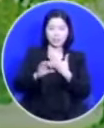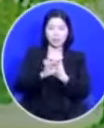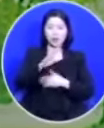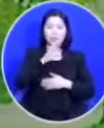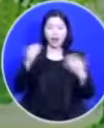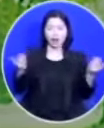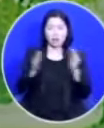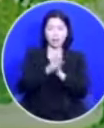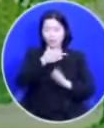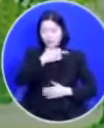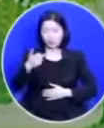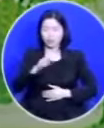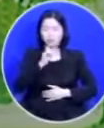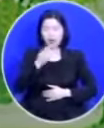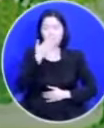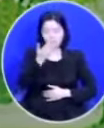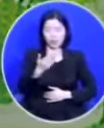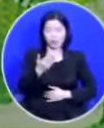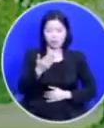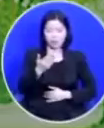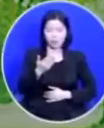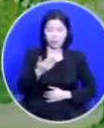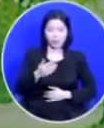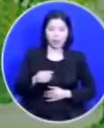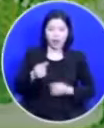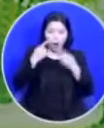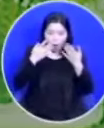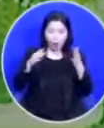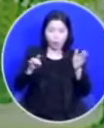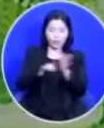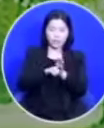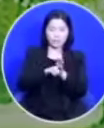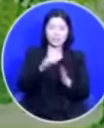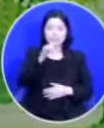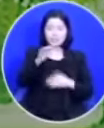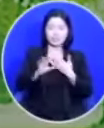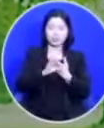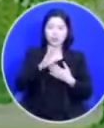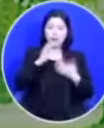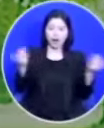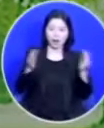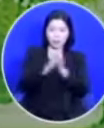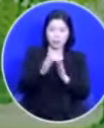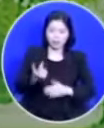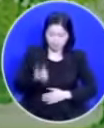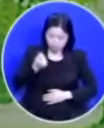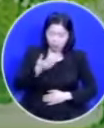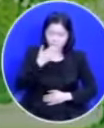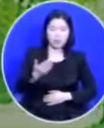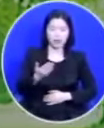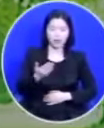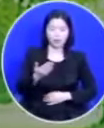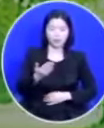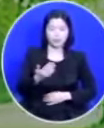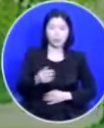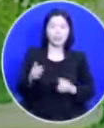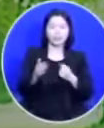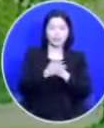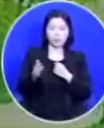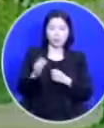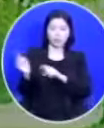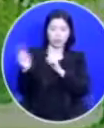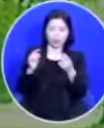예 확신이 있는 사람은 그런 금방 앞면이 나오는 거죠 그러니 부은 강사님도 구원의